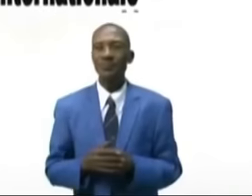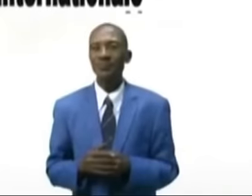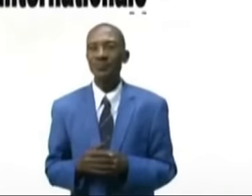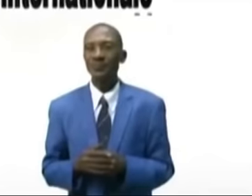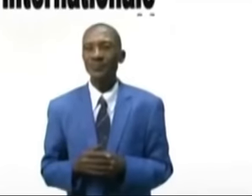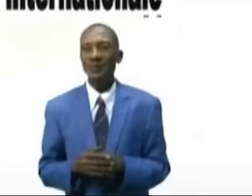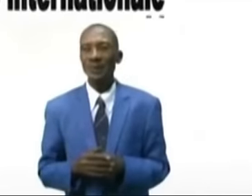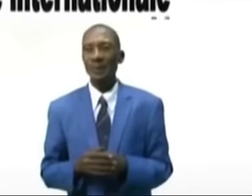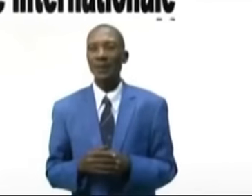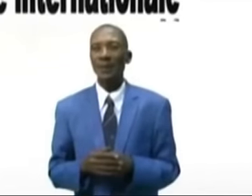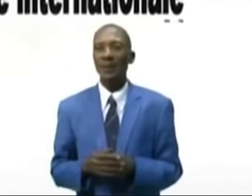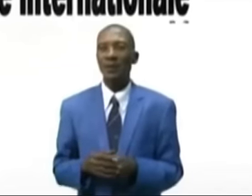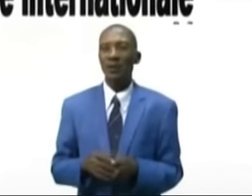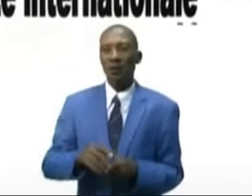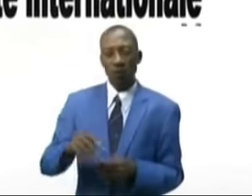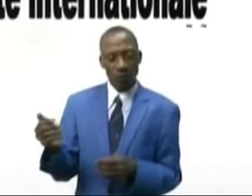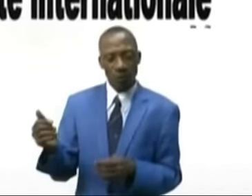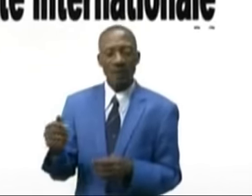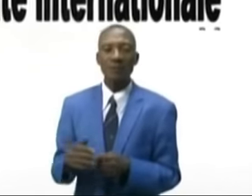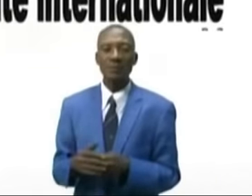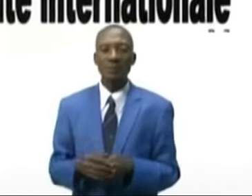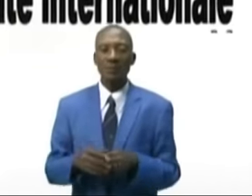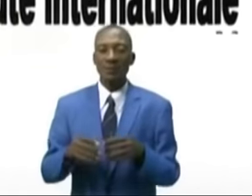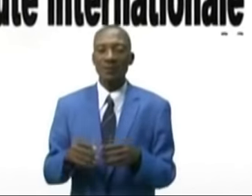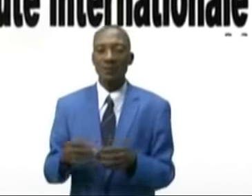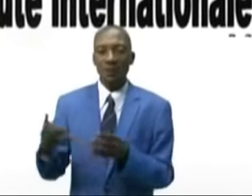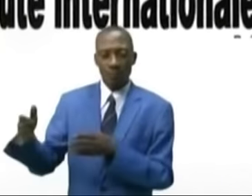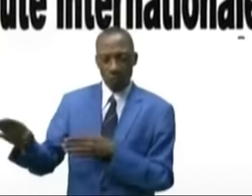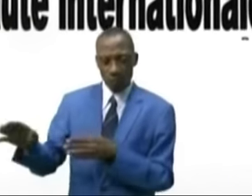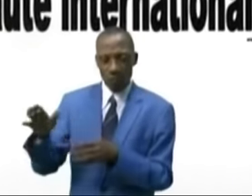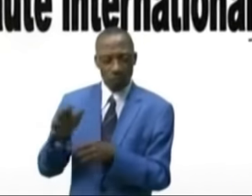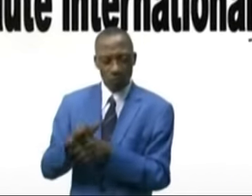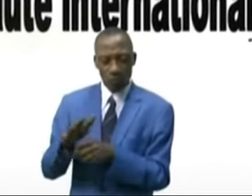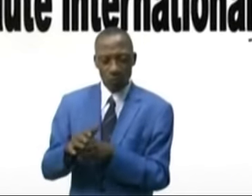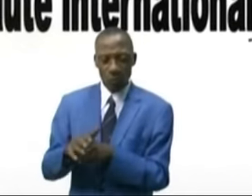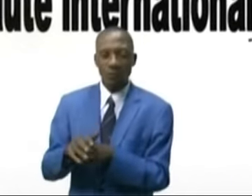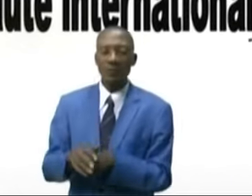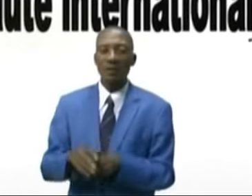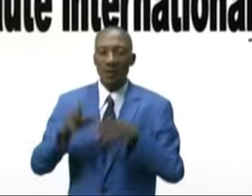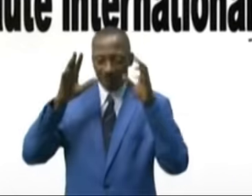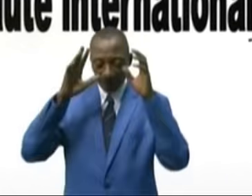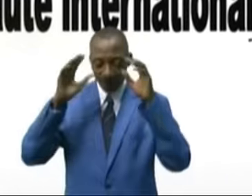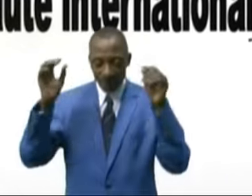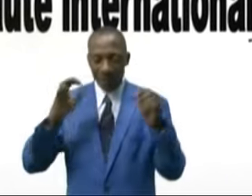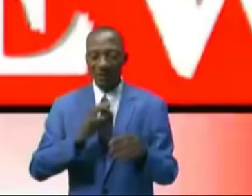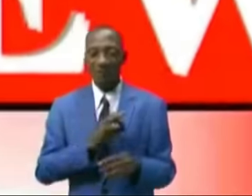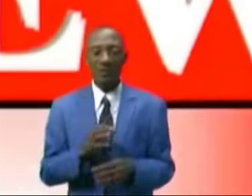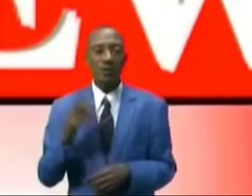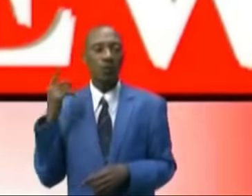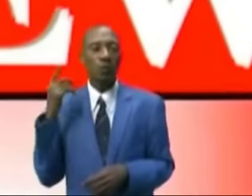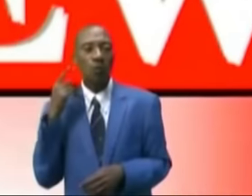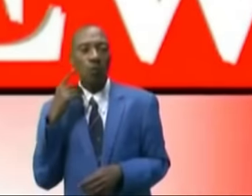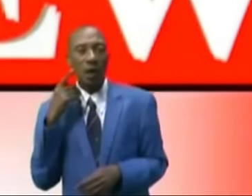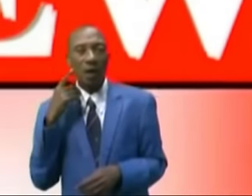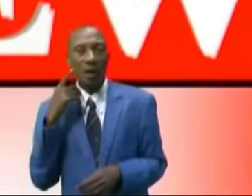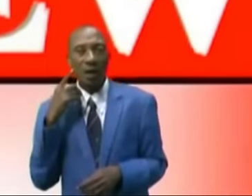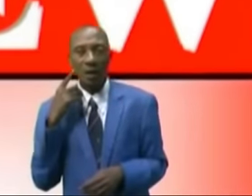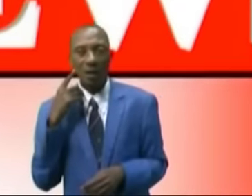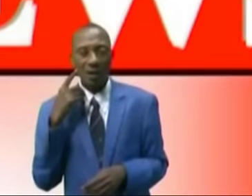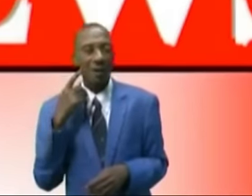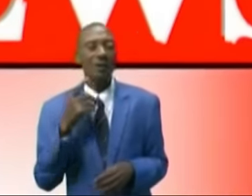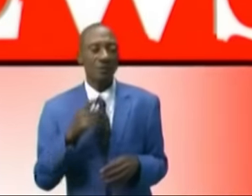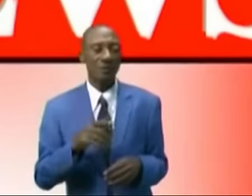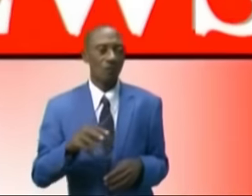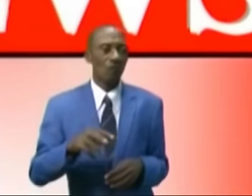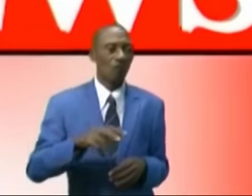Mugunga, Tshisekedi rentre précipitamment à Kinshasa. Désarroi de la communauté internationale constate pour sa part